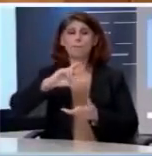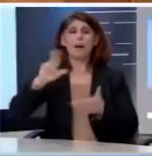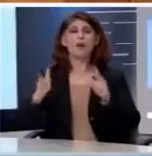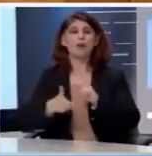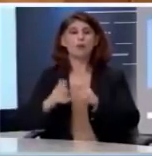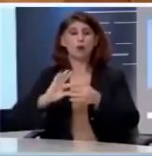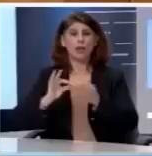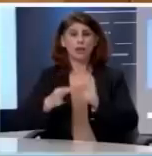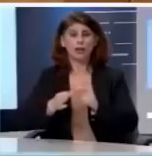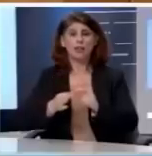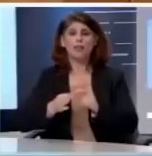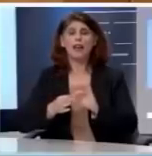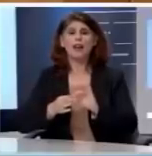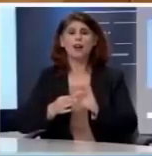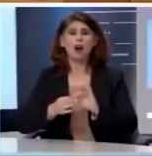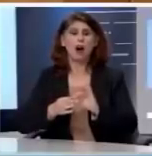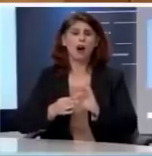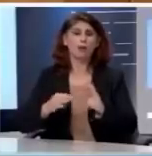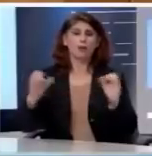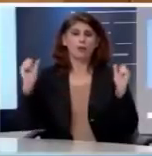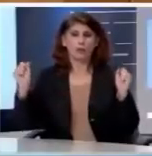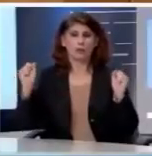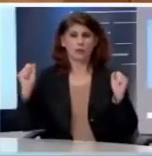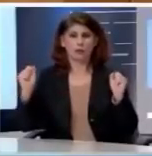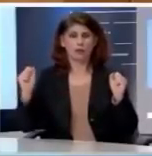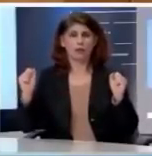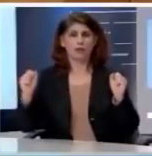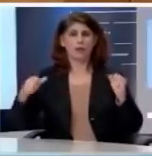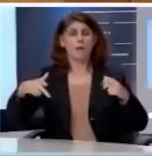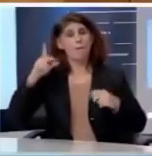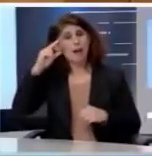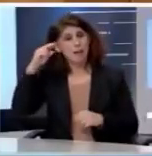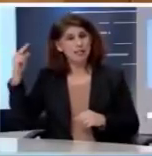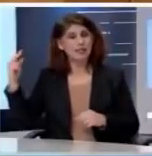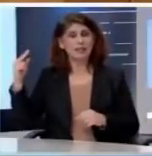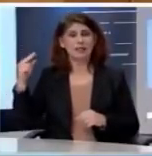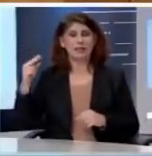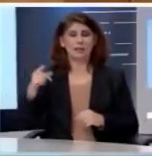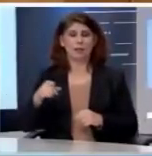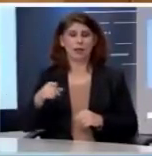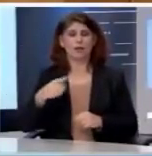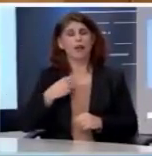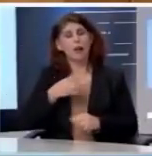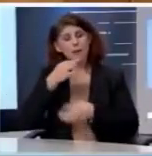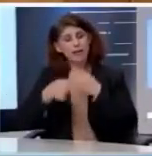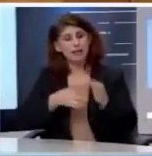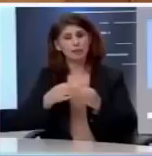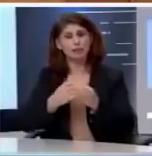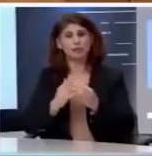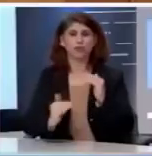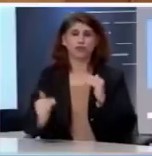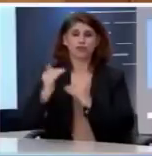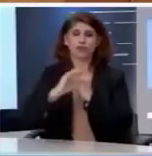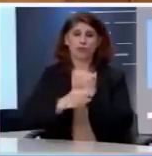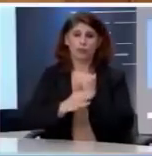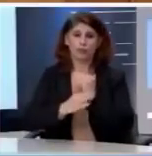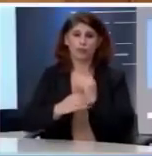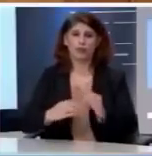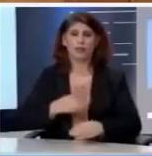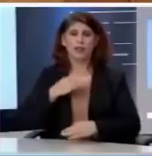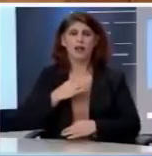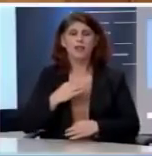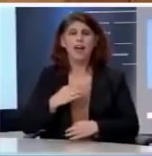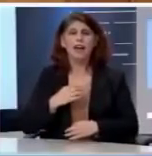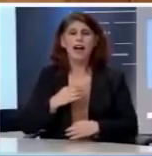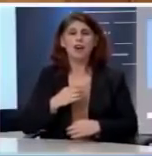Παγκοσμίου Οργανισμού Υγείας, του Πανεπιστημίου Harvard και του Πανεπιστημίου Αθηνών, γιατί μετά από μένα μιλούσε ο πρίτανης, ο κύριος Θάνος Δημόπουλος. Το προσπερνάω όμως